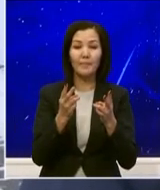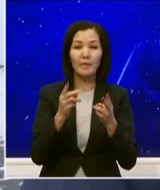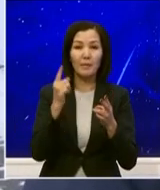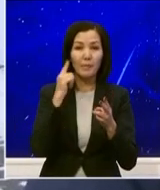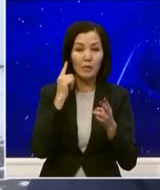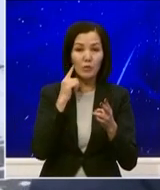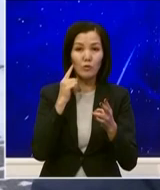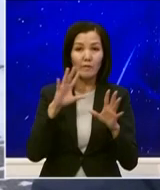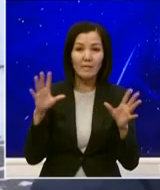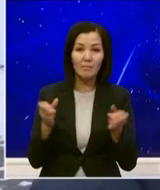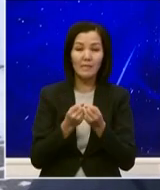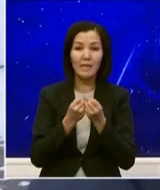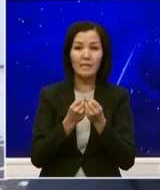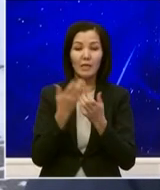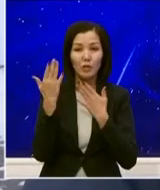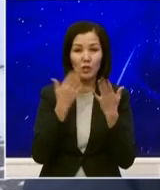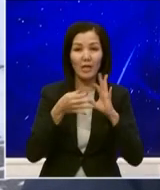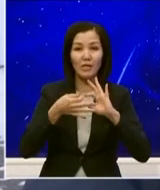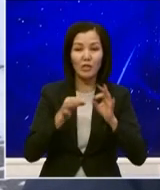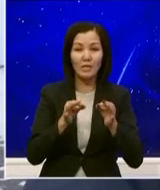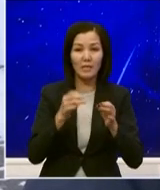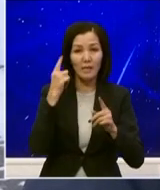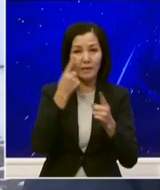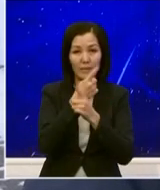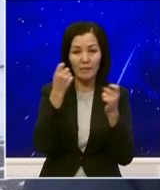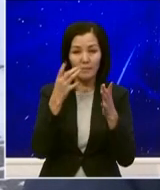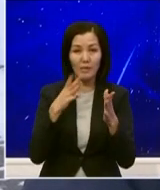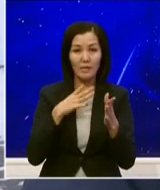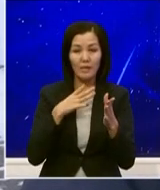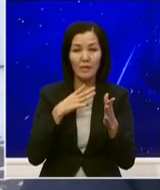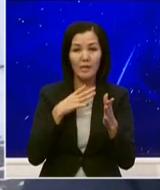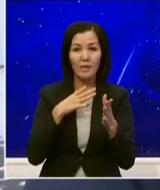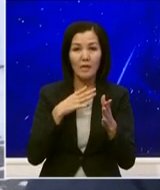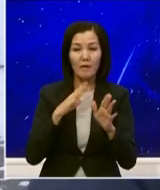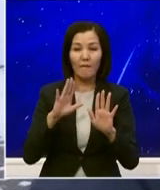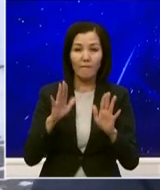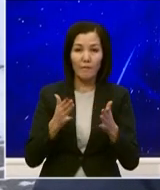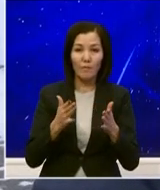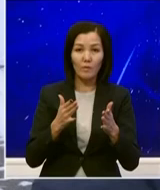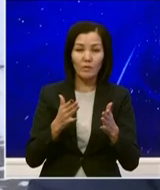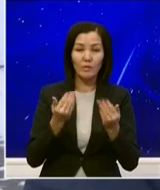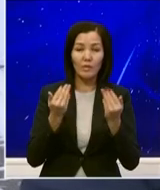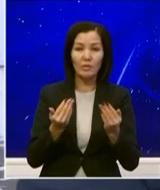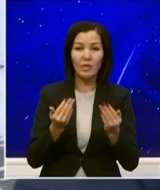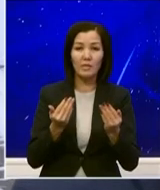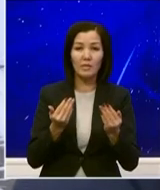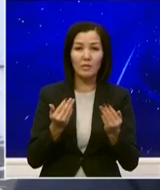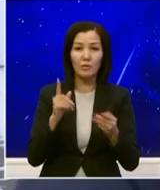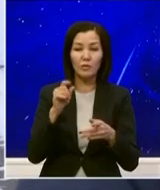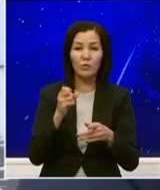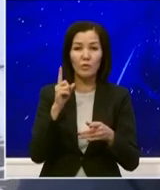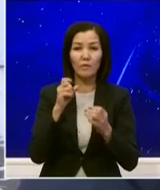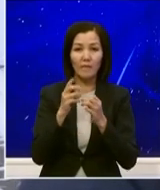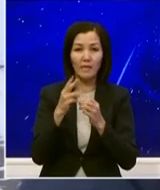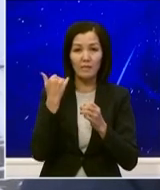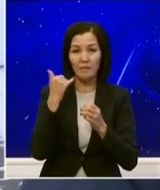прислушиваться к спасателям. В данный момент идет рассылка, в случае штормового предупреждения идет рассылка с номера 112.